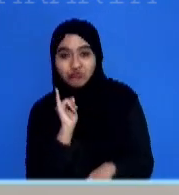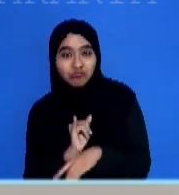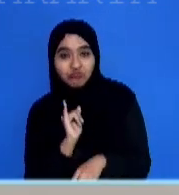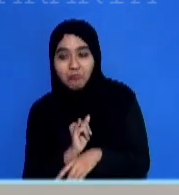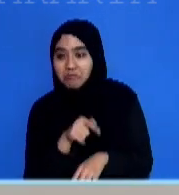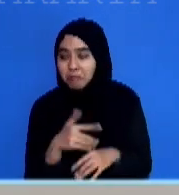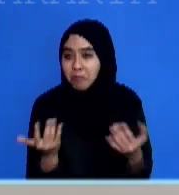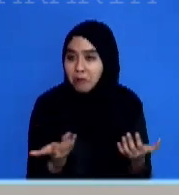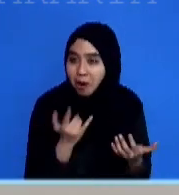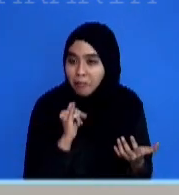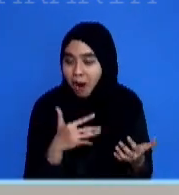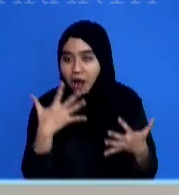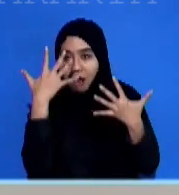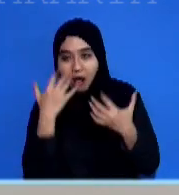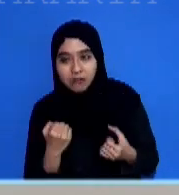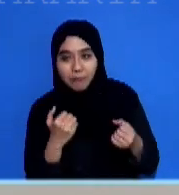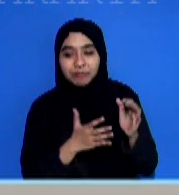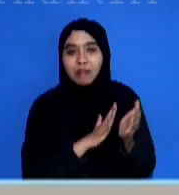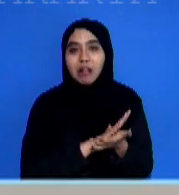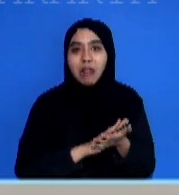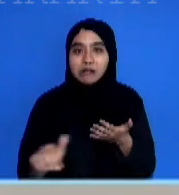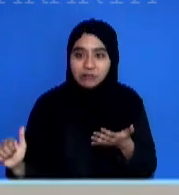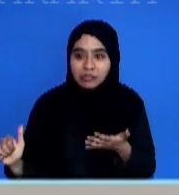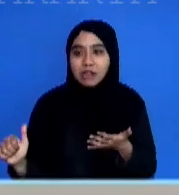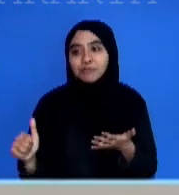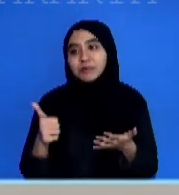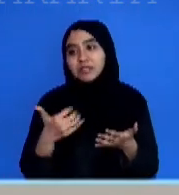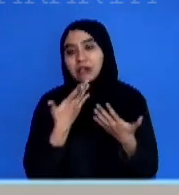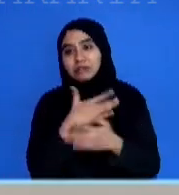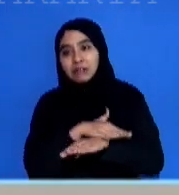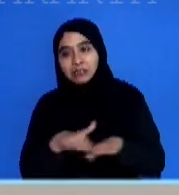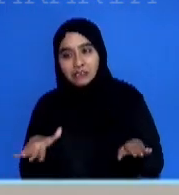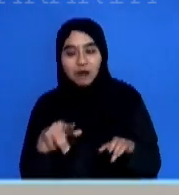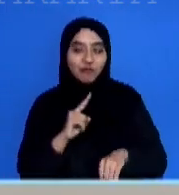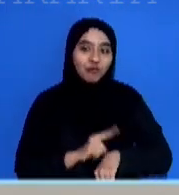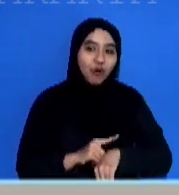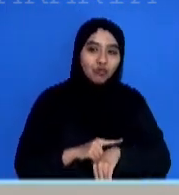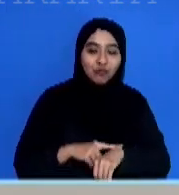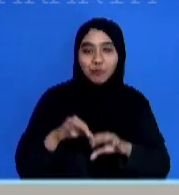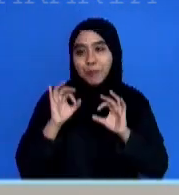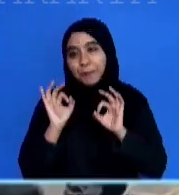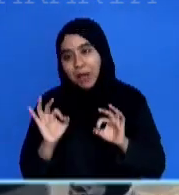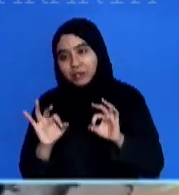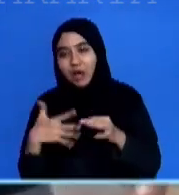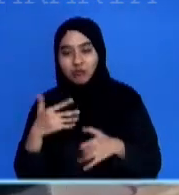apa? Harapannya ya semoga nanti lancar dan bisa selesai tepat waktu, bahkan lebih cepat gitu harapannya.